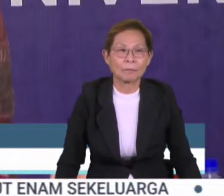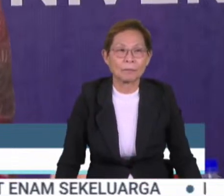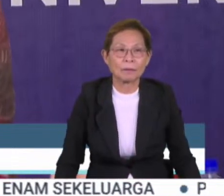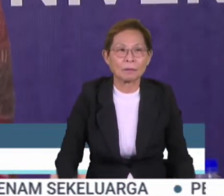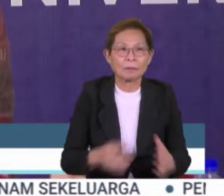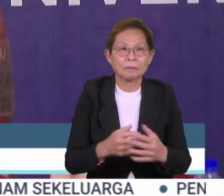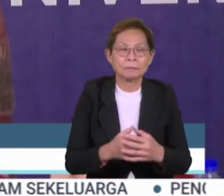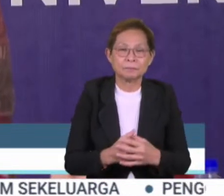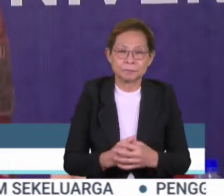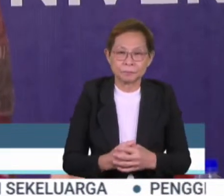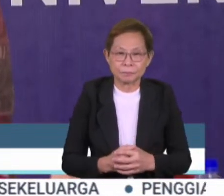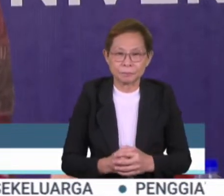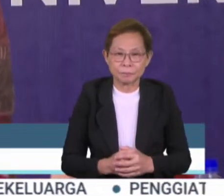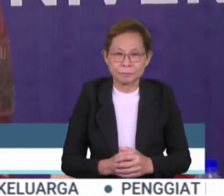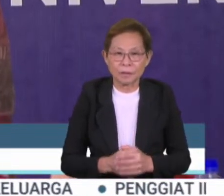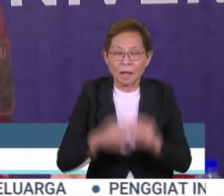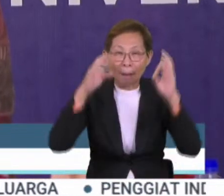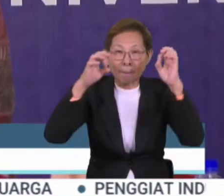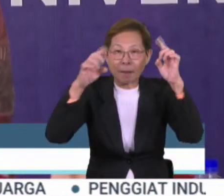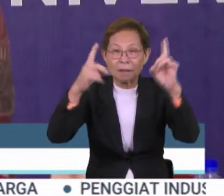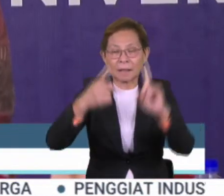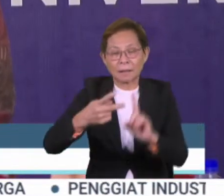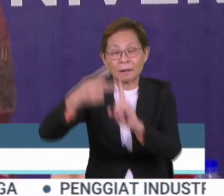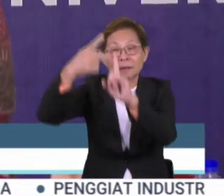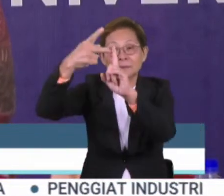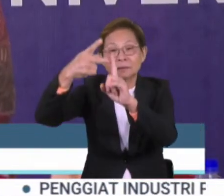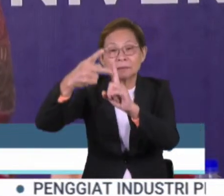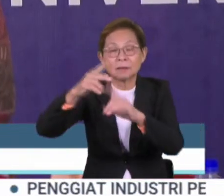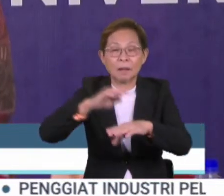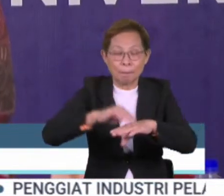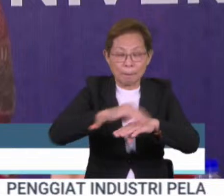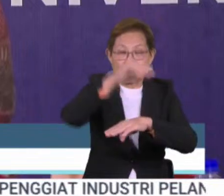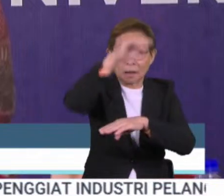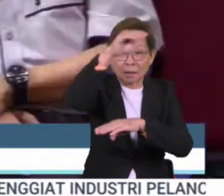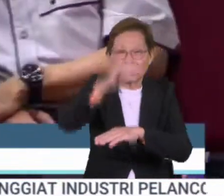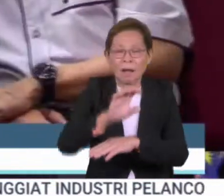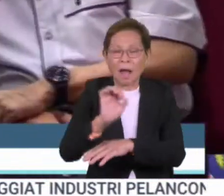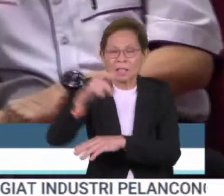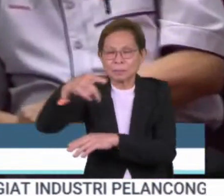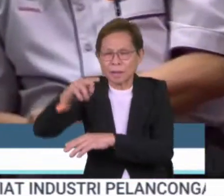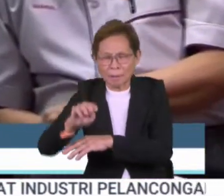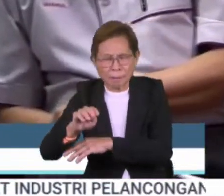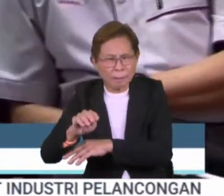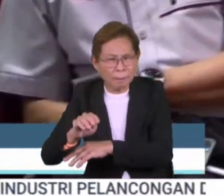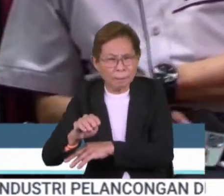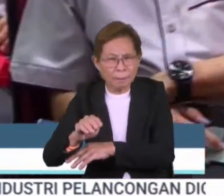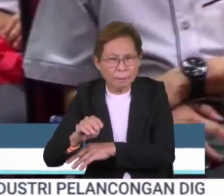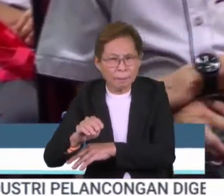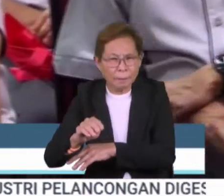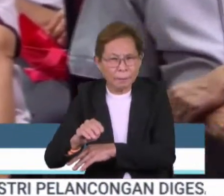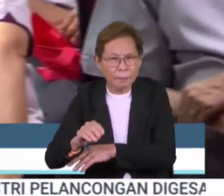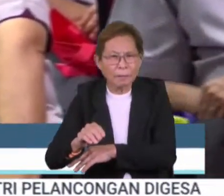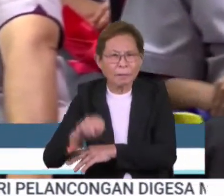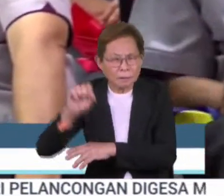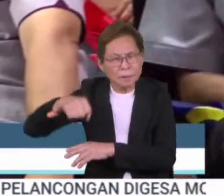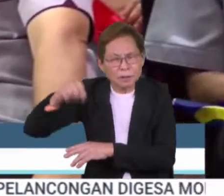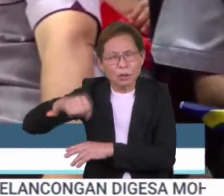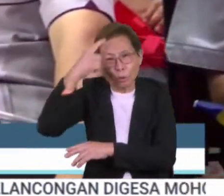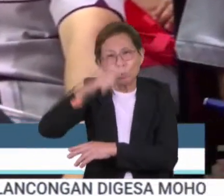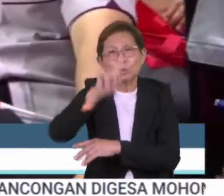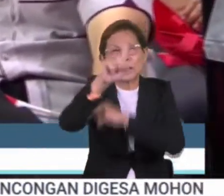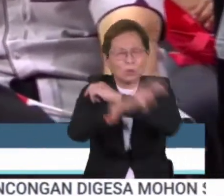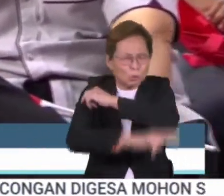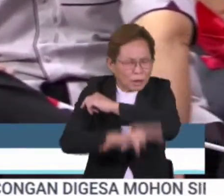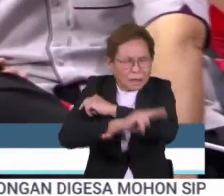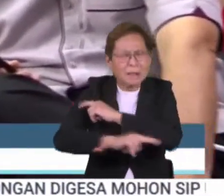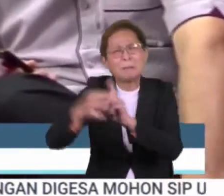Ini saya dengar umpamanya pendidikan khas menengah. SPM. SPM, menengah apa? Iya, untuk satu